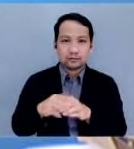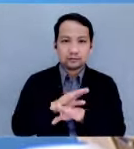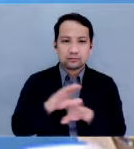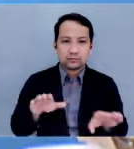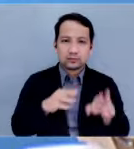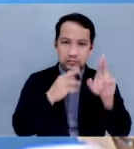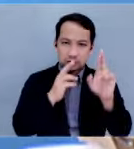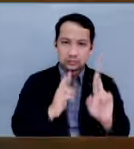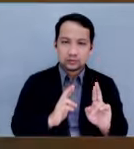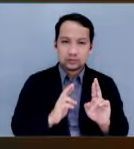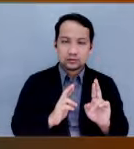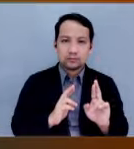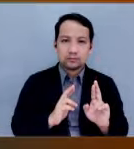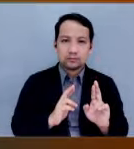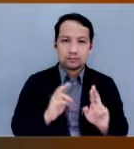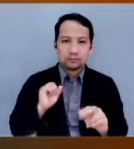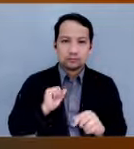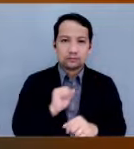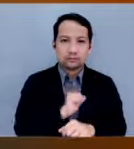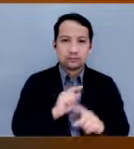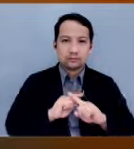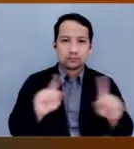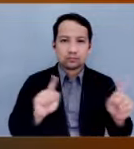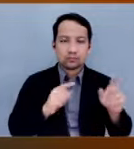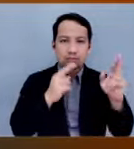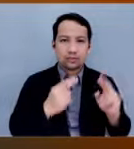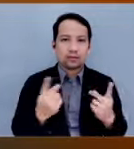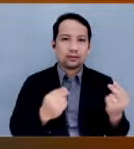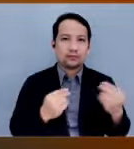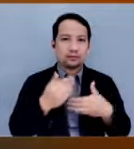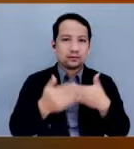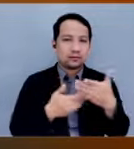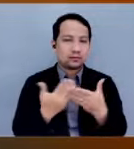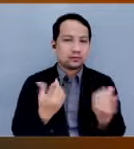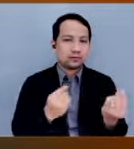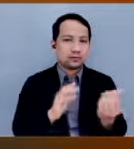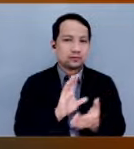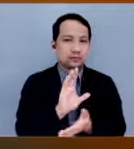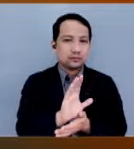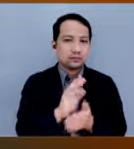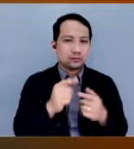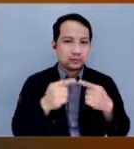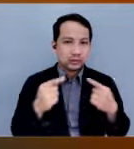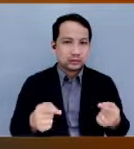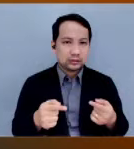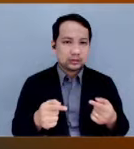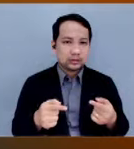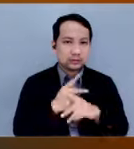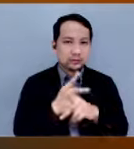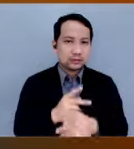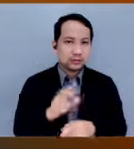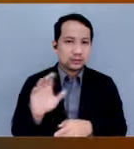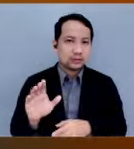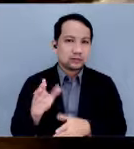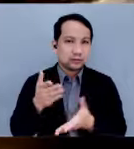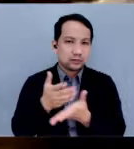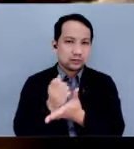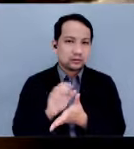ang desisyon ng Senado. Pero gagawin daw lahat ng kampo nila para maipaglaban at maprotektahan ang mga karapatan ng